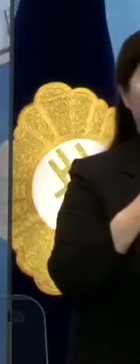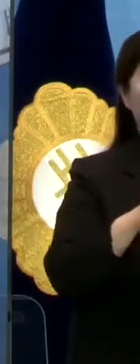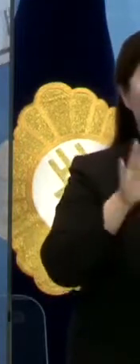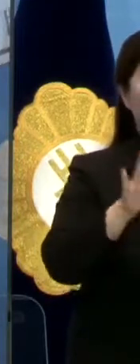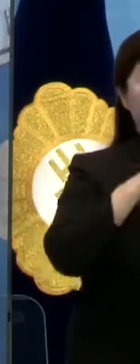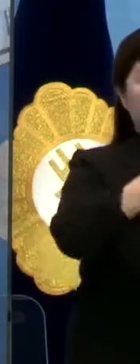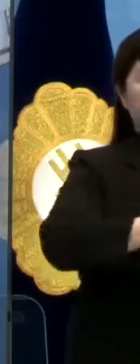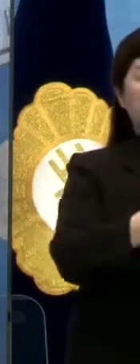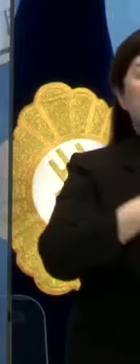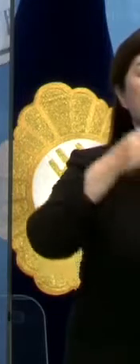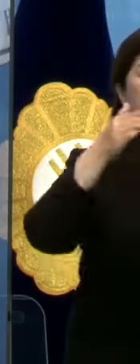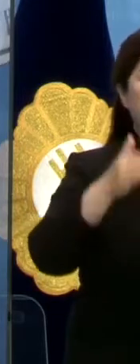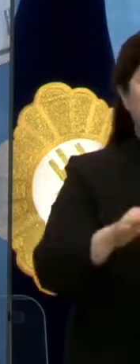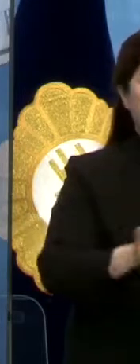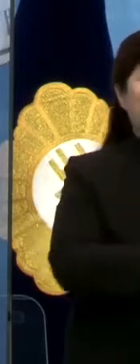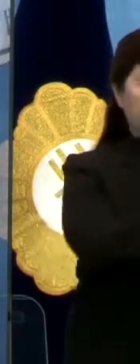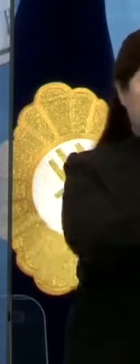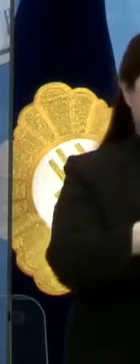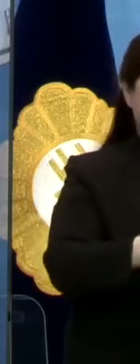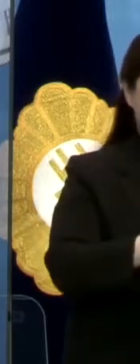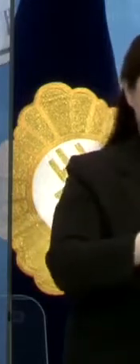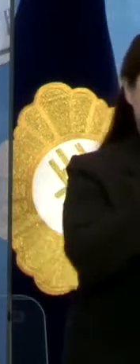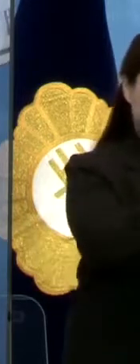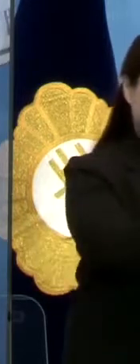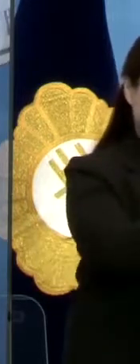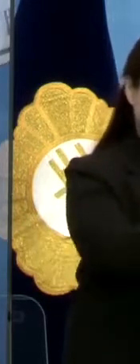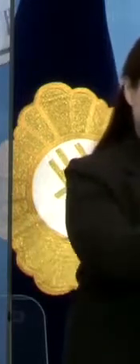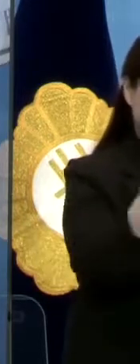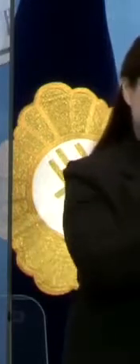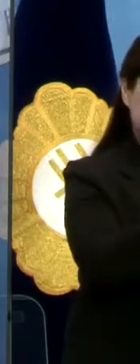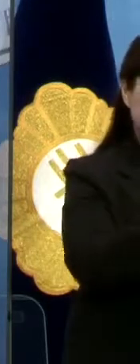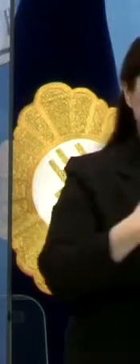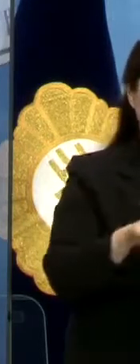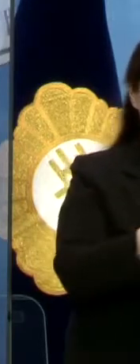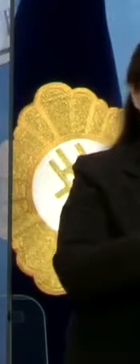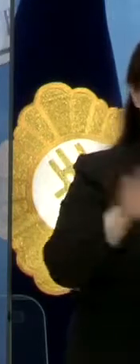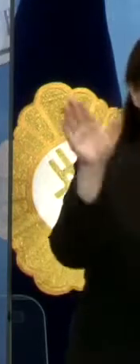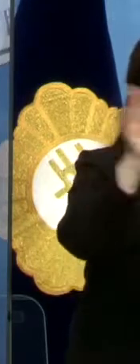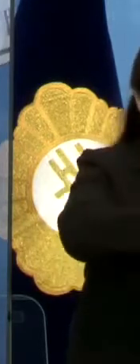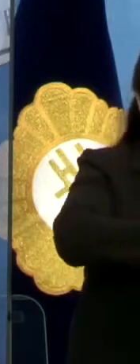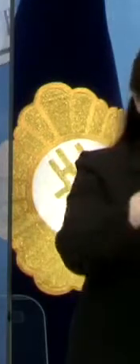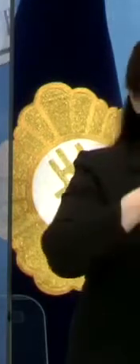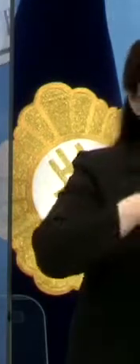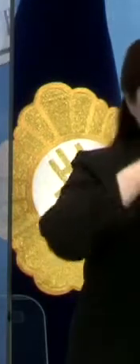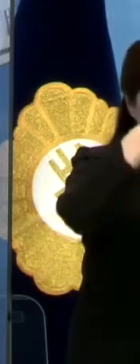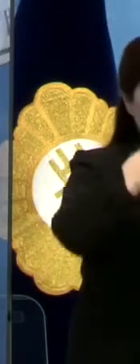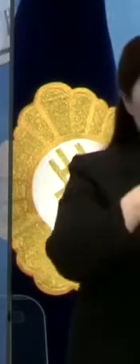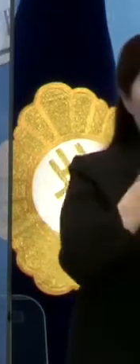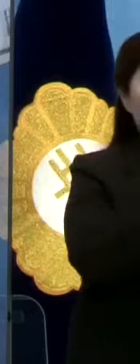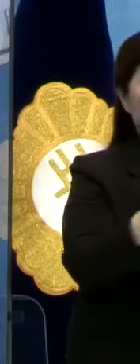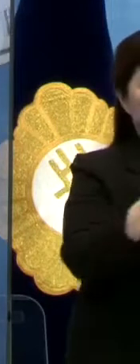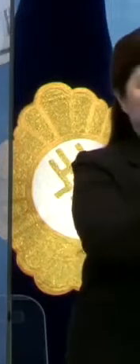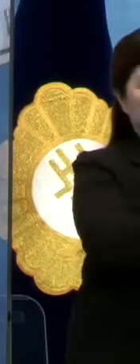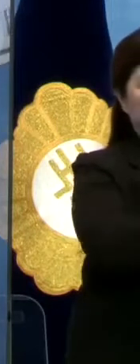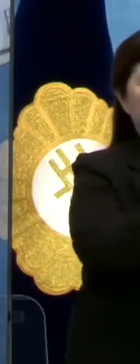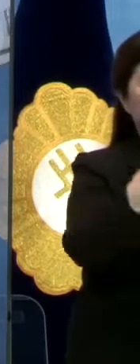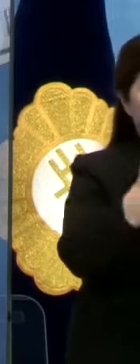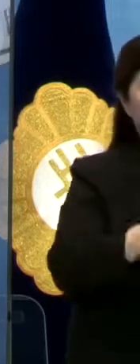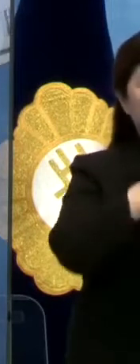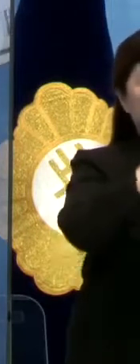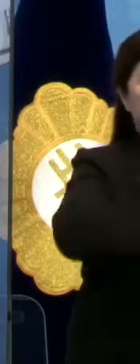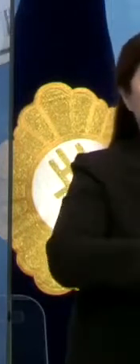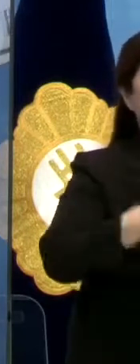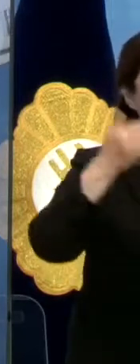한해 코로나19 방역 최전선에서 밤낮없이 헌신해 준전 세계의 간호사,